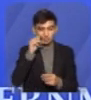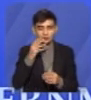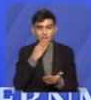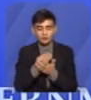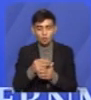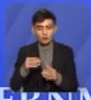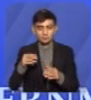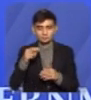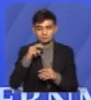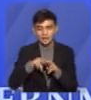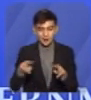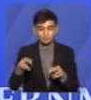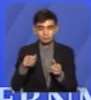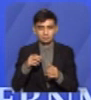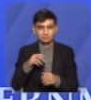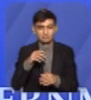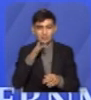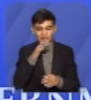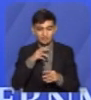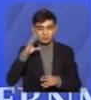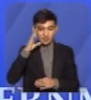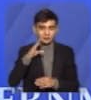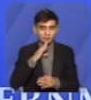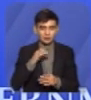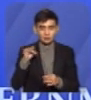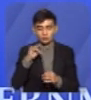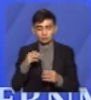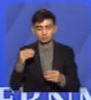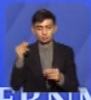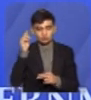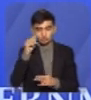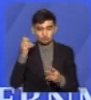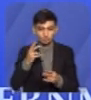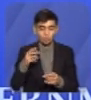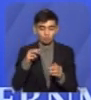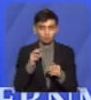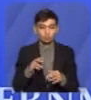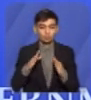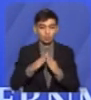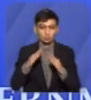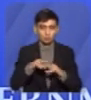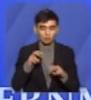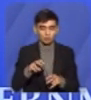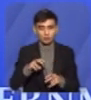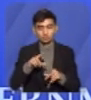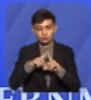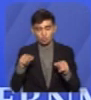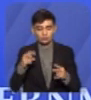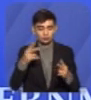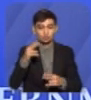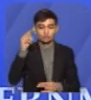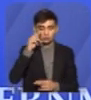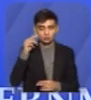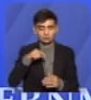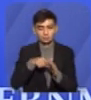и получали очень важные навыки поведения и жизни в социуме. Поэтому мы считаем, что обучение в школе является